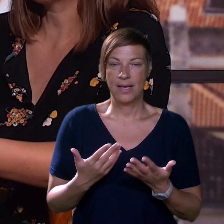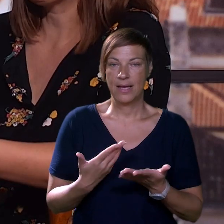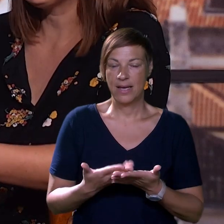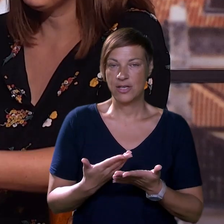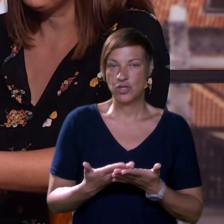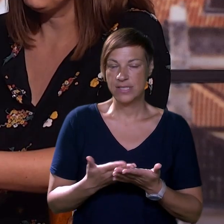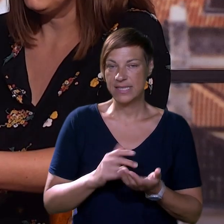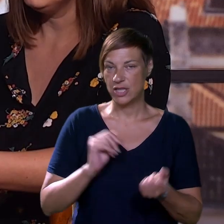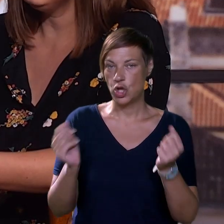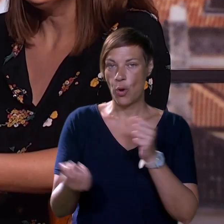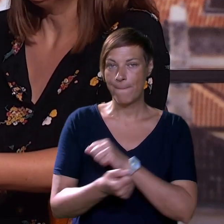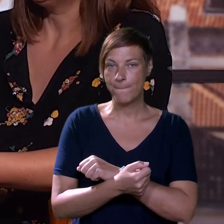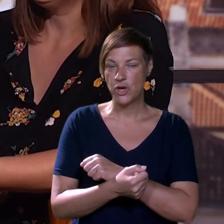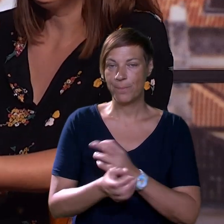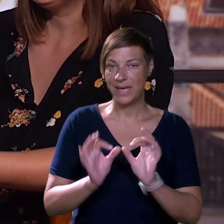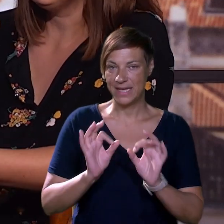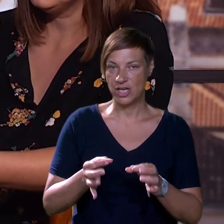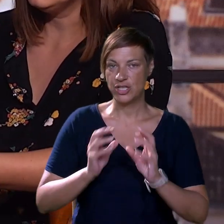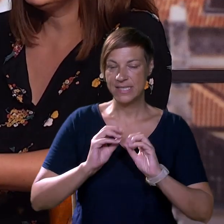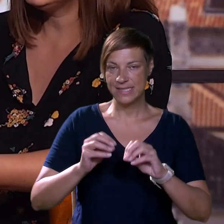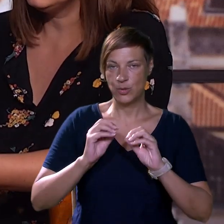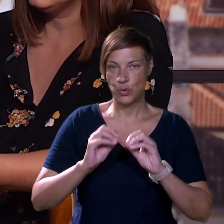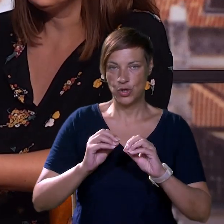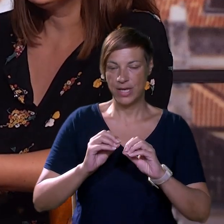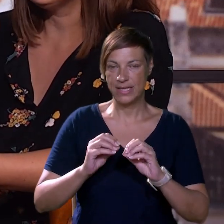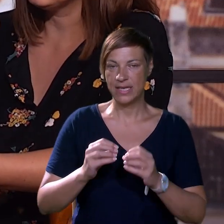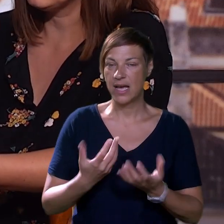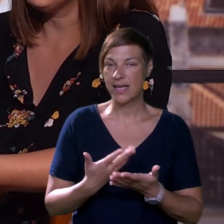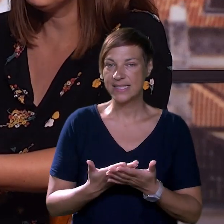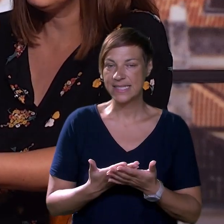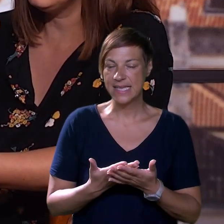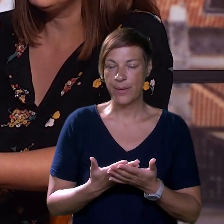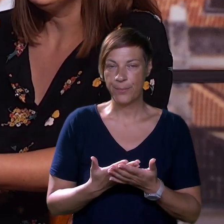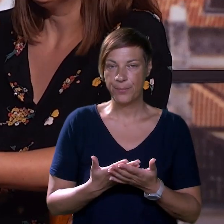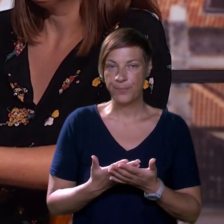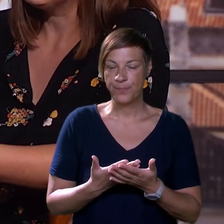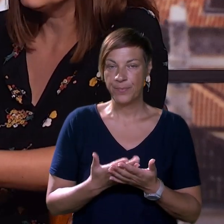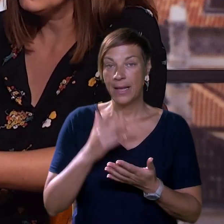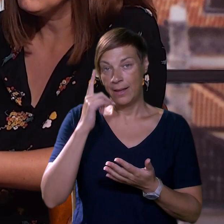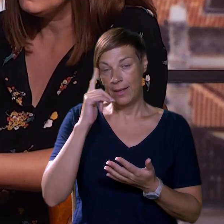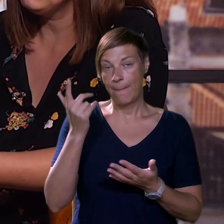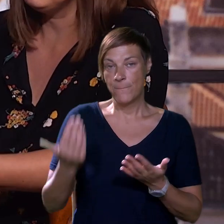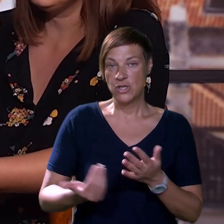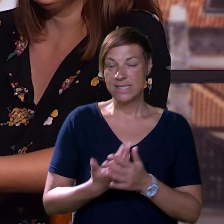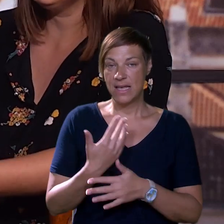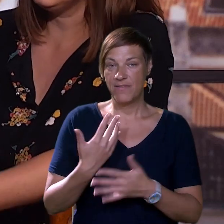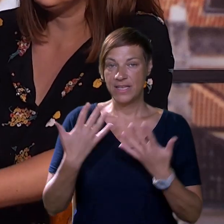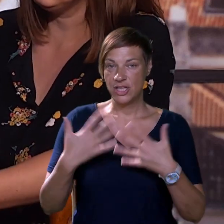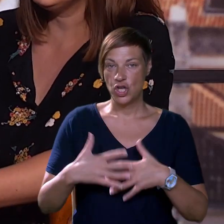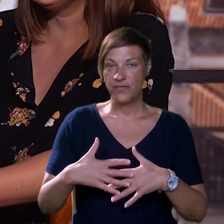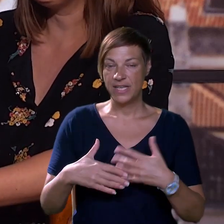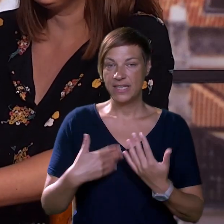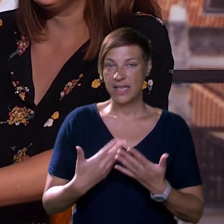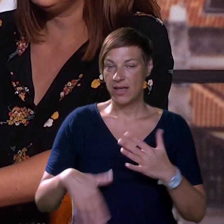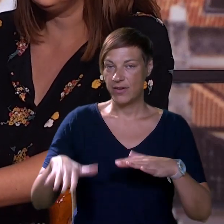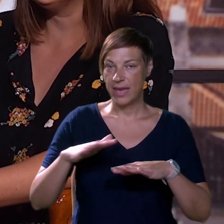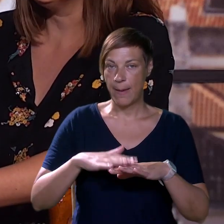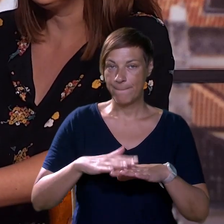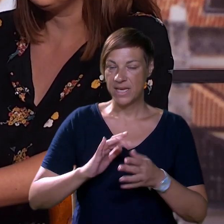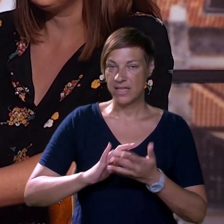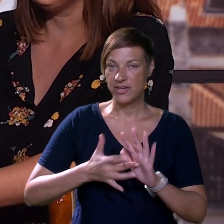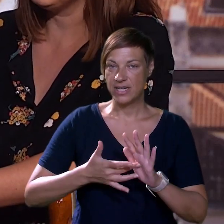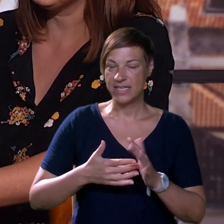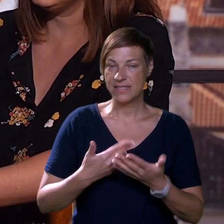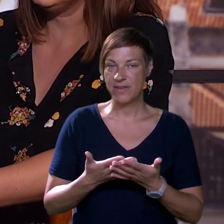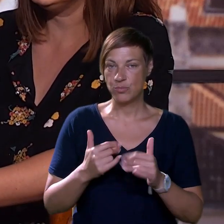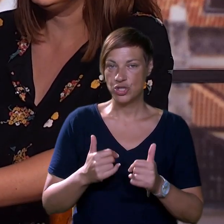se upravo to promijenilo? Sigurno edukacija, usavršavanje, poznavanje novih tehnologija je pridonijelo